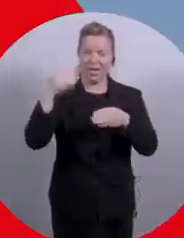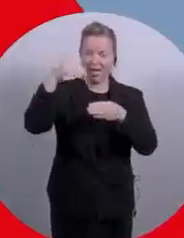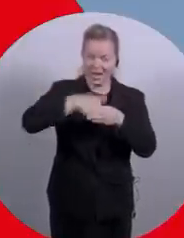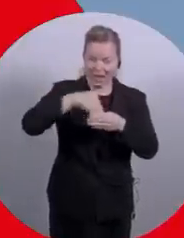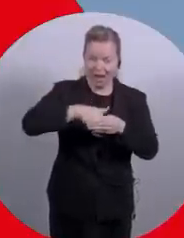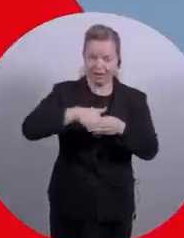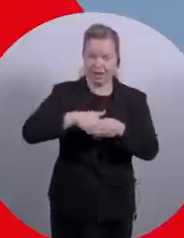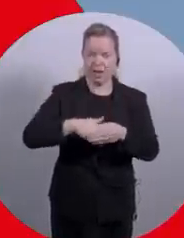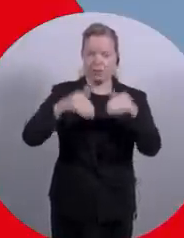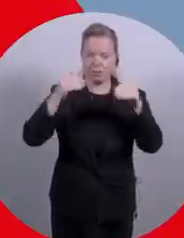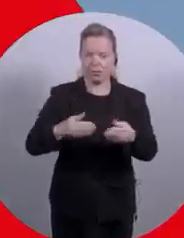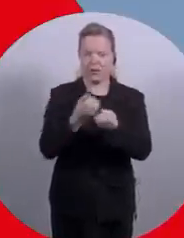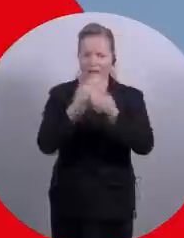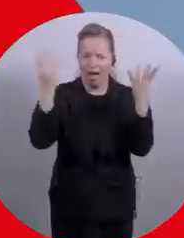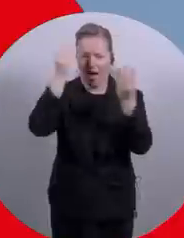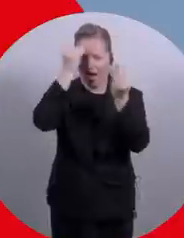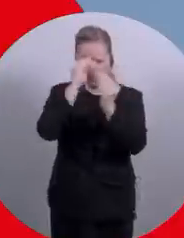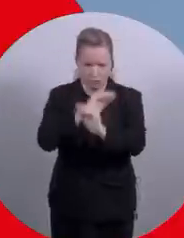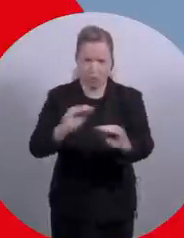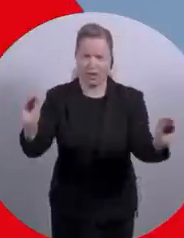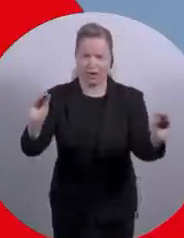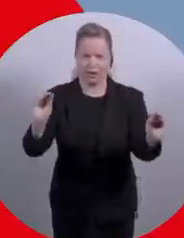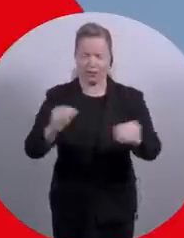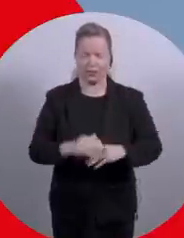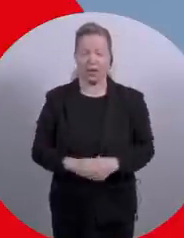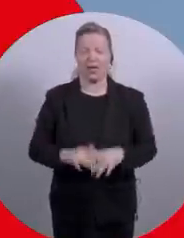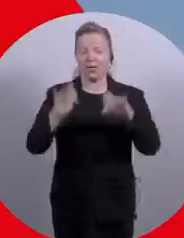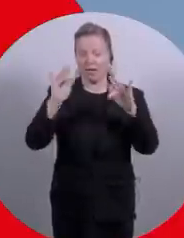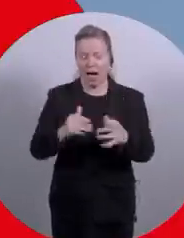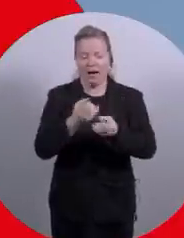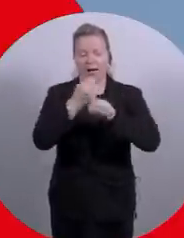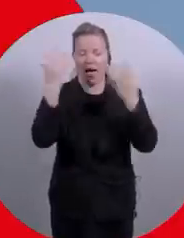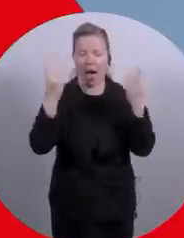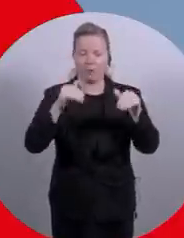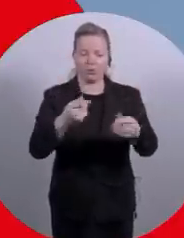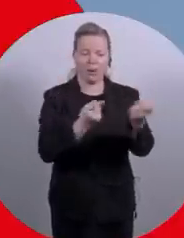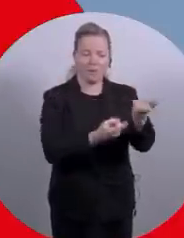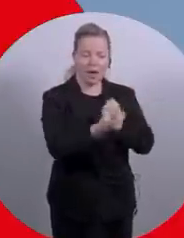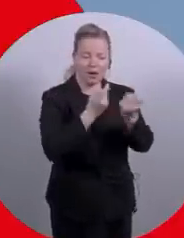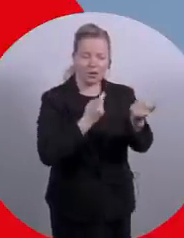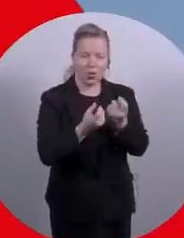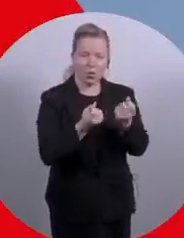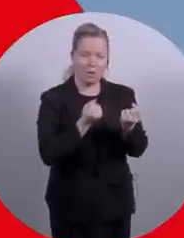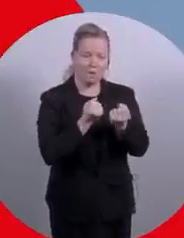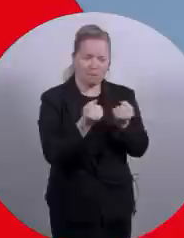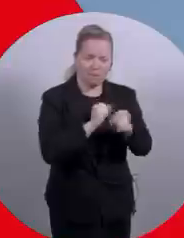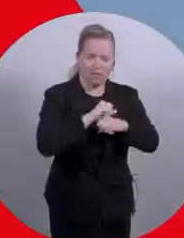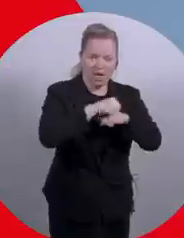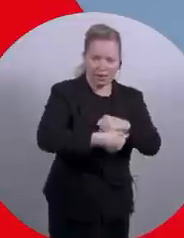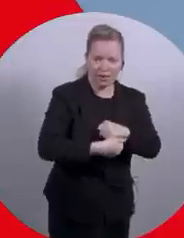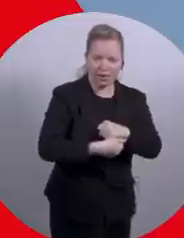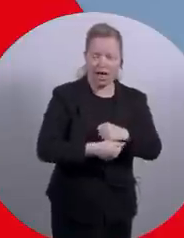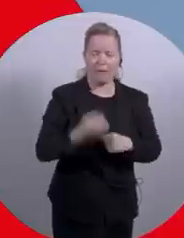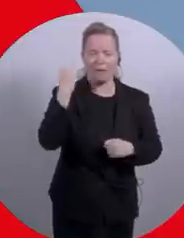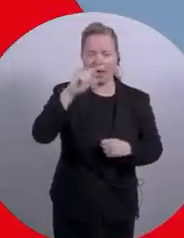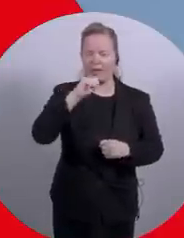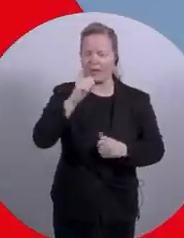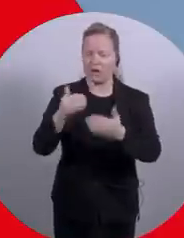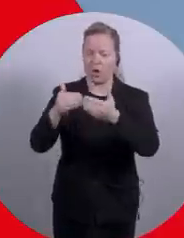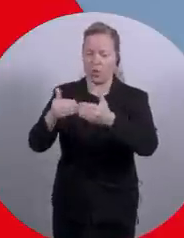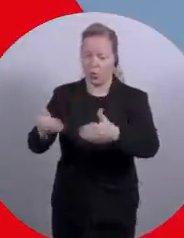klar ansprechen müssen ja wir haben die Migration zu bewältigen aber nicht indem wir Routen für geschlossen erklären